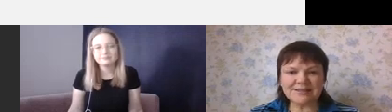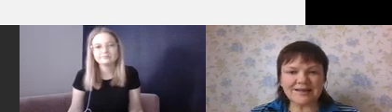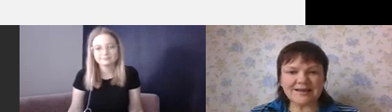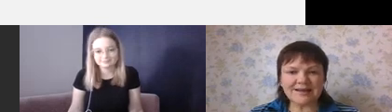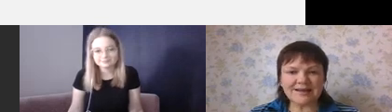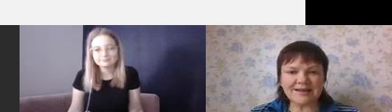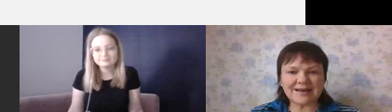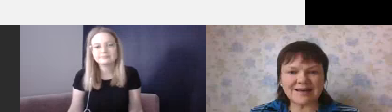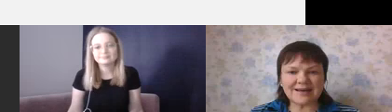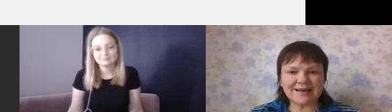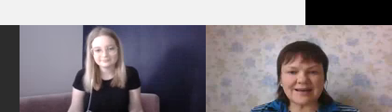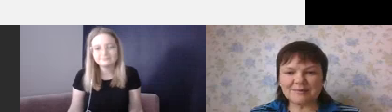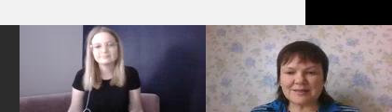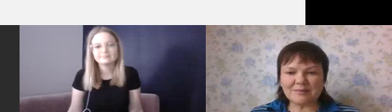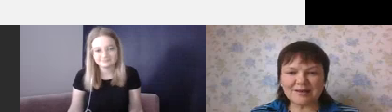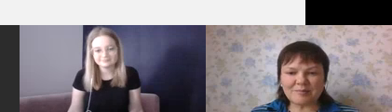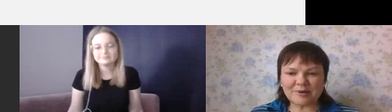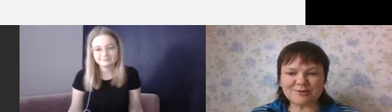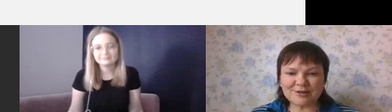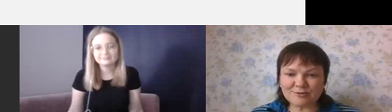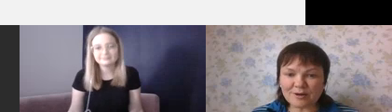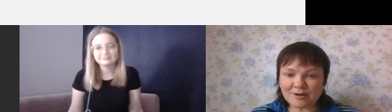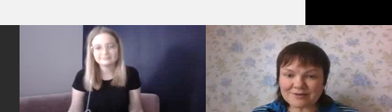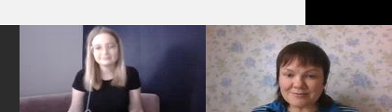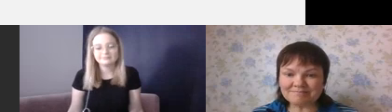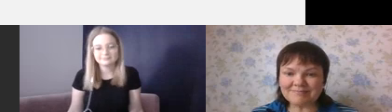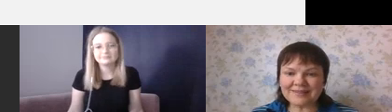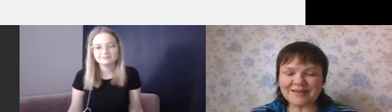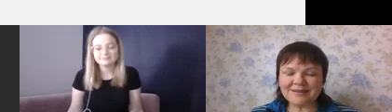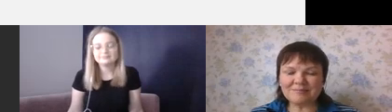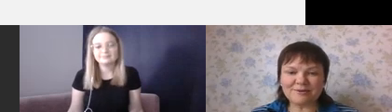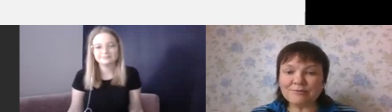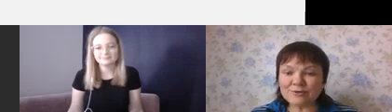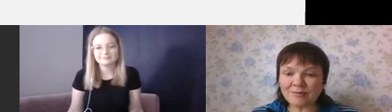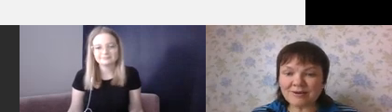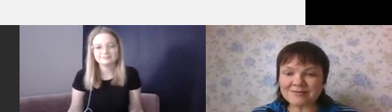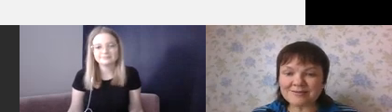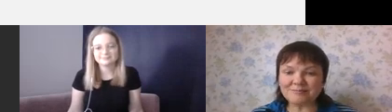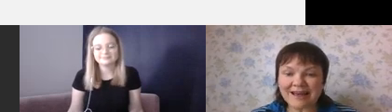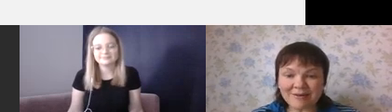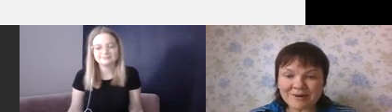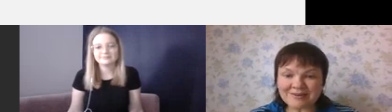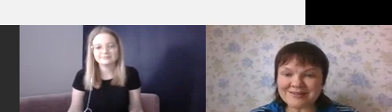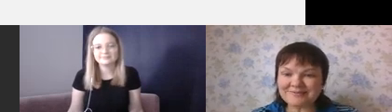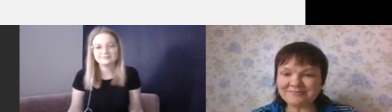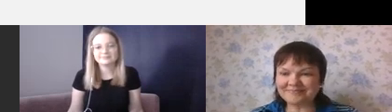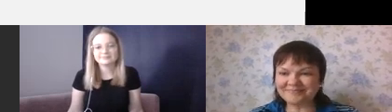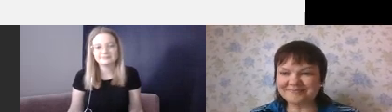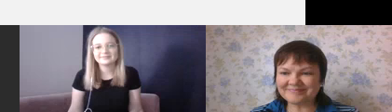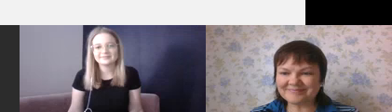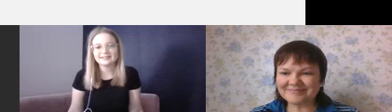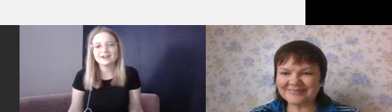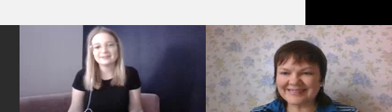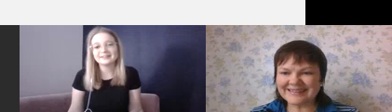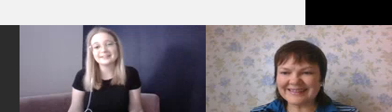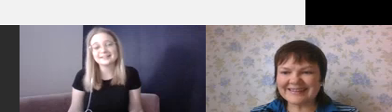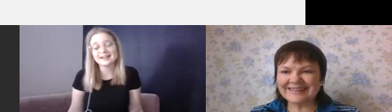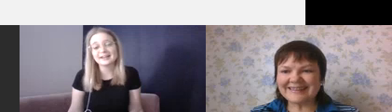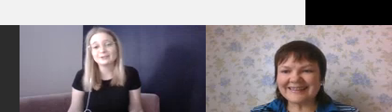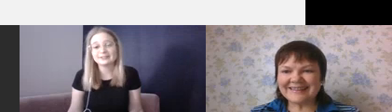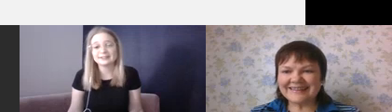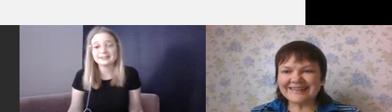See muutis selle webiseminaari palju sisukamaks, palju elusamaks, põnevamaks. Ja